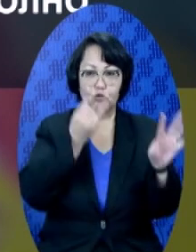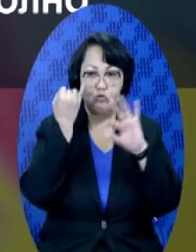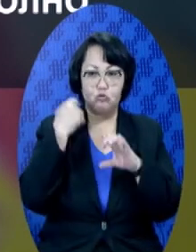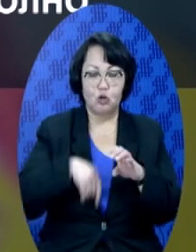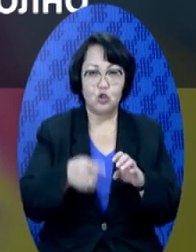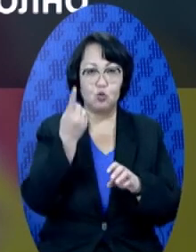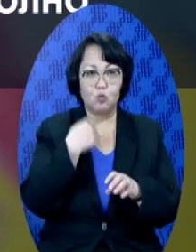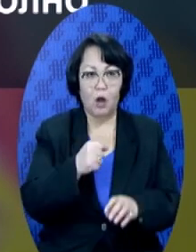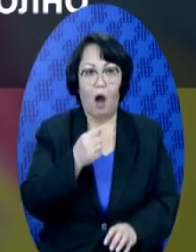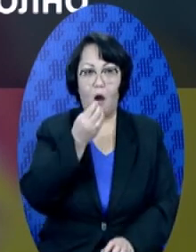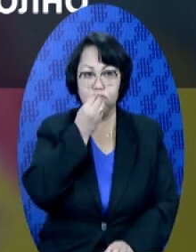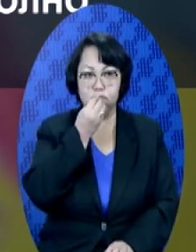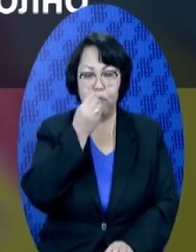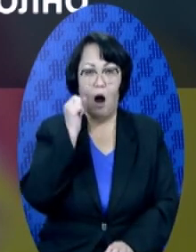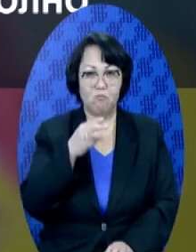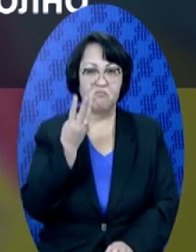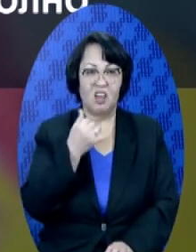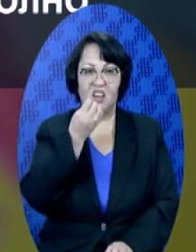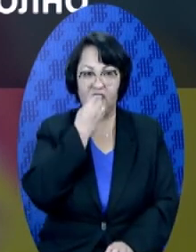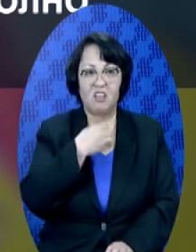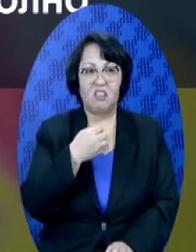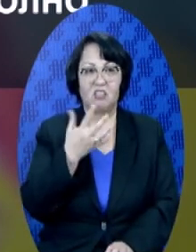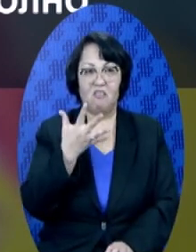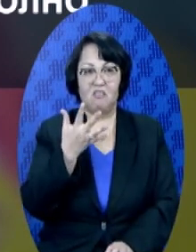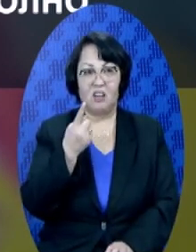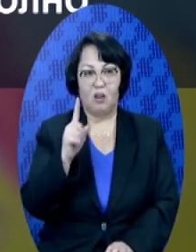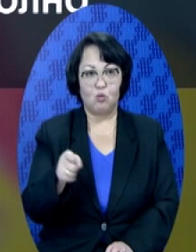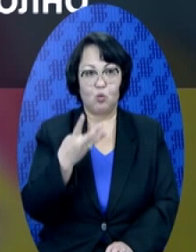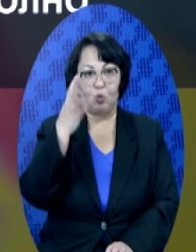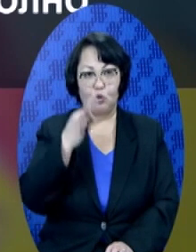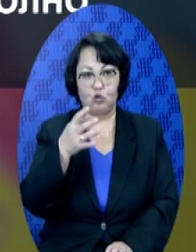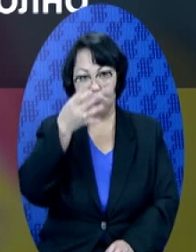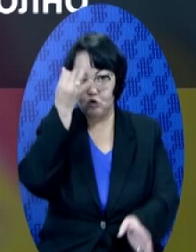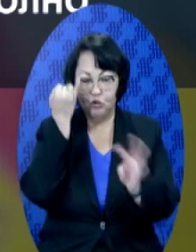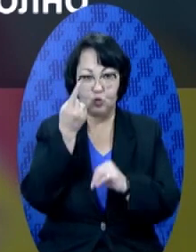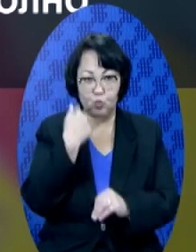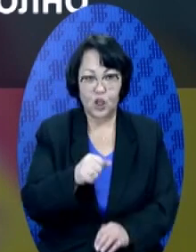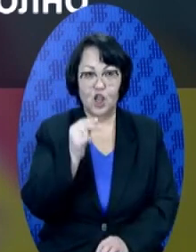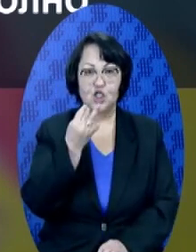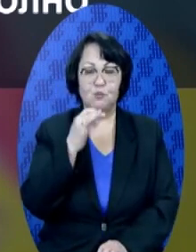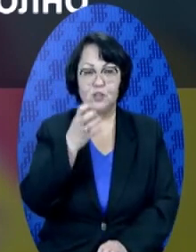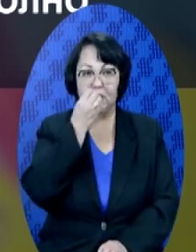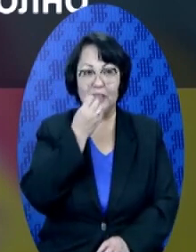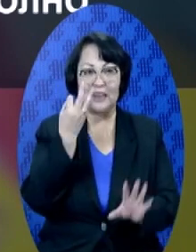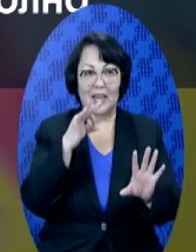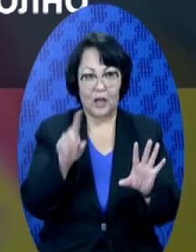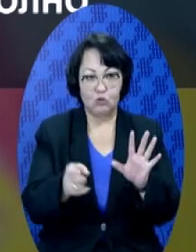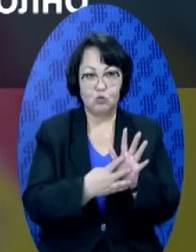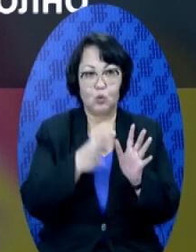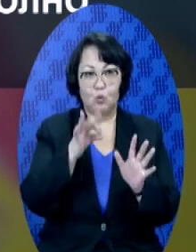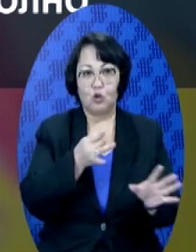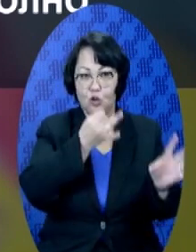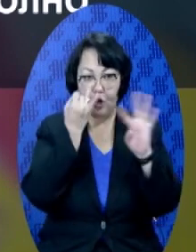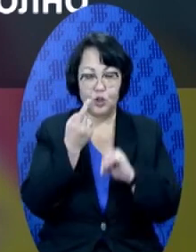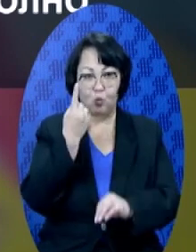хаяж нэг удаа амттан хэргэлдэг, 51.4% нь 7 хоногт нэг удаа чипс иддэг, 80.9% нь 7 хоногт нэг удаа